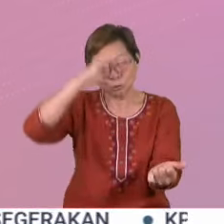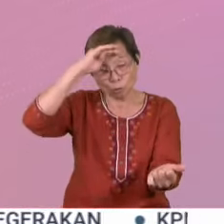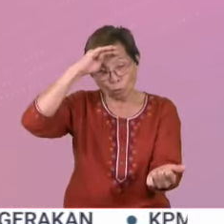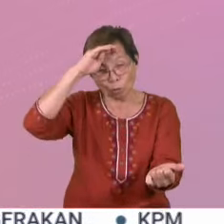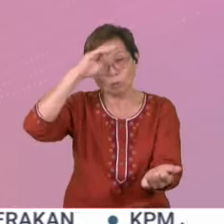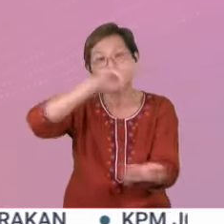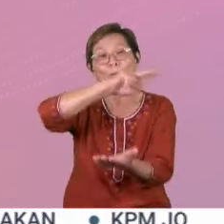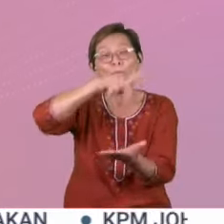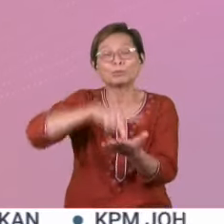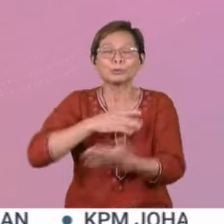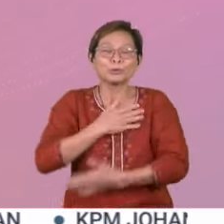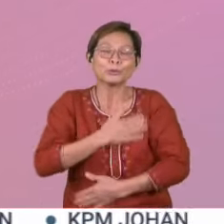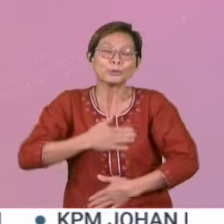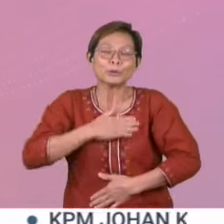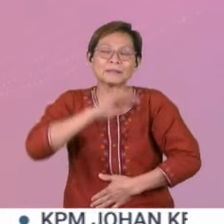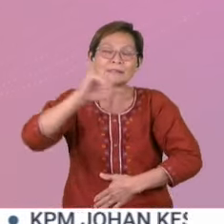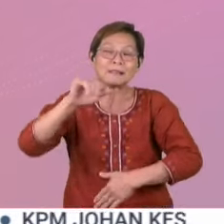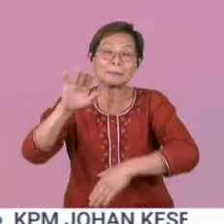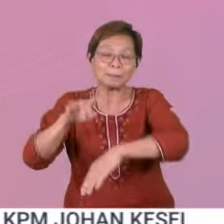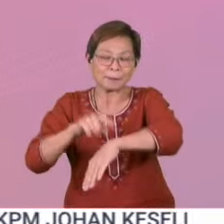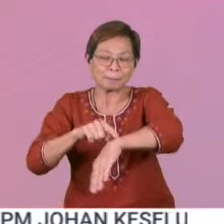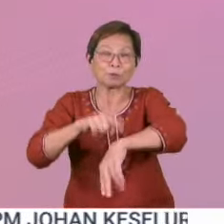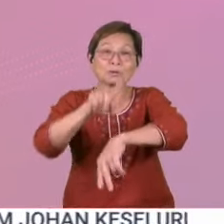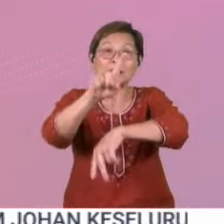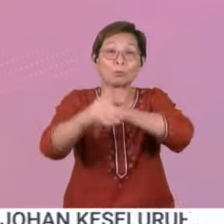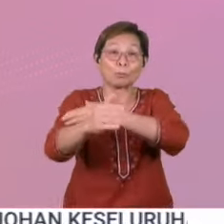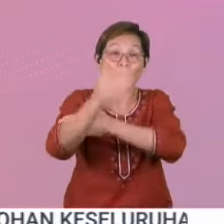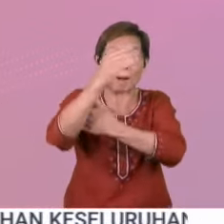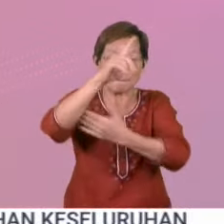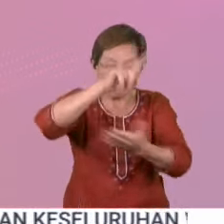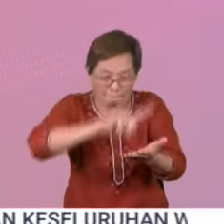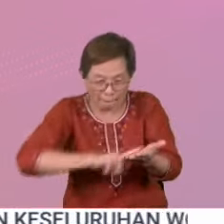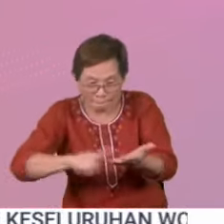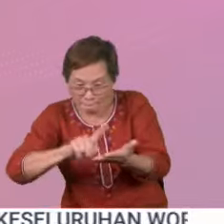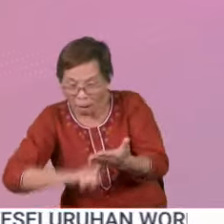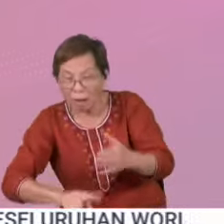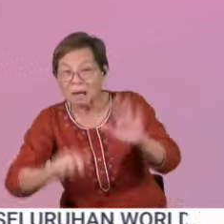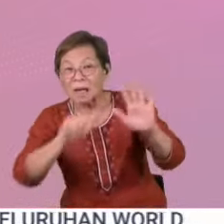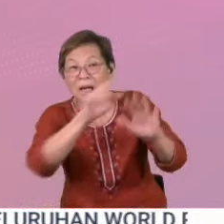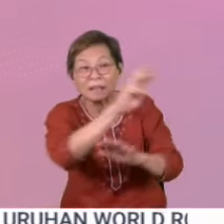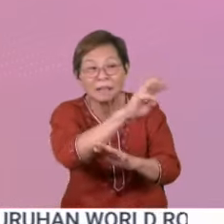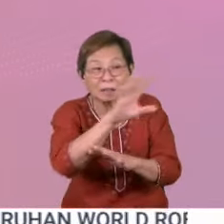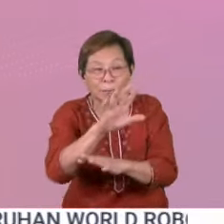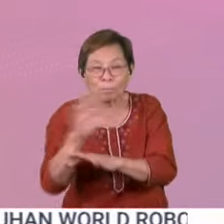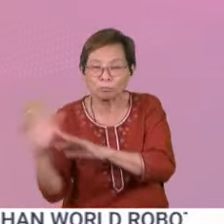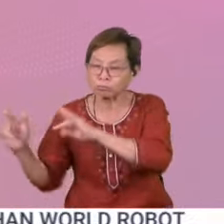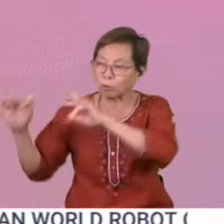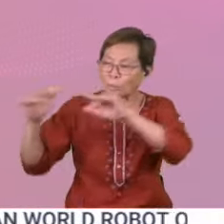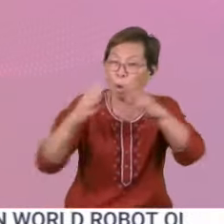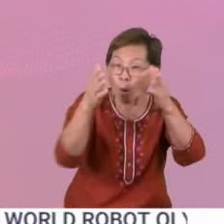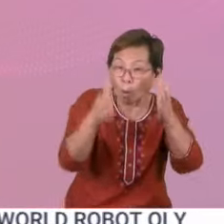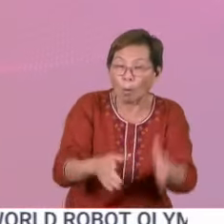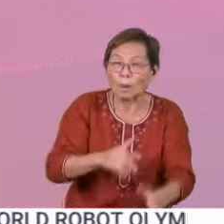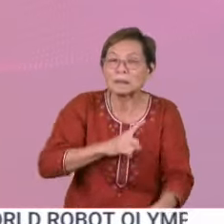di Johor Bahru pukul 1 pagi tadi, dan ia hasil pemeriksaan ke atas 65 pengunjung orang